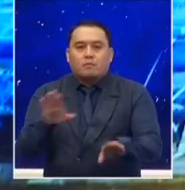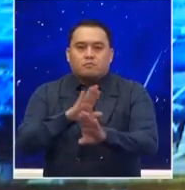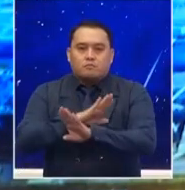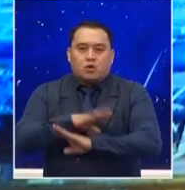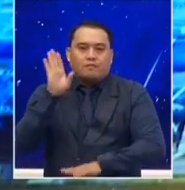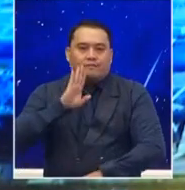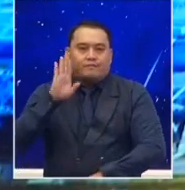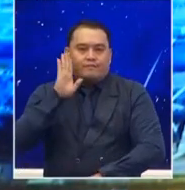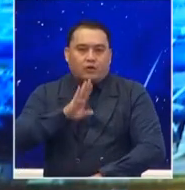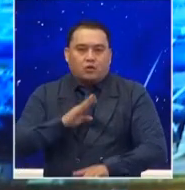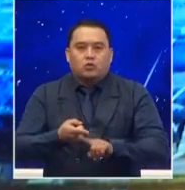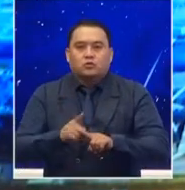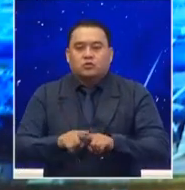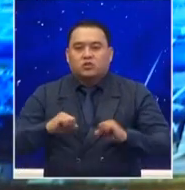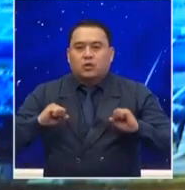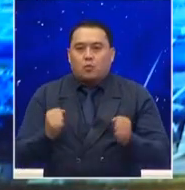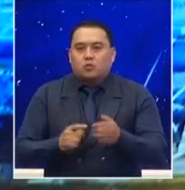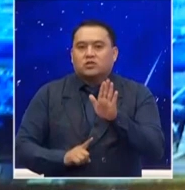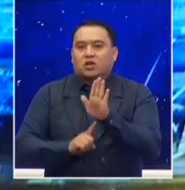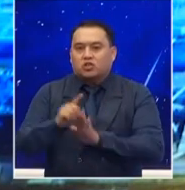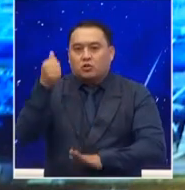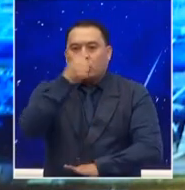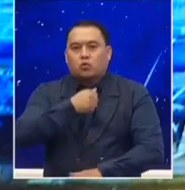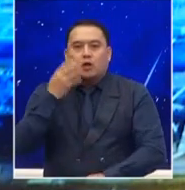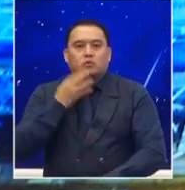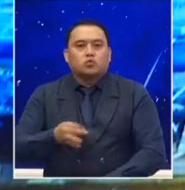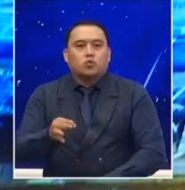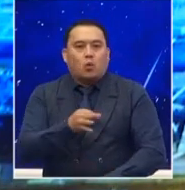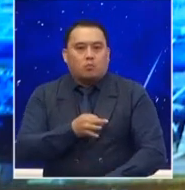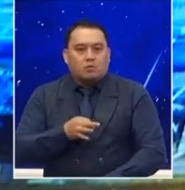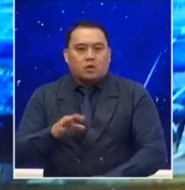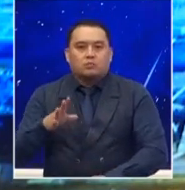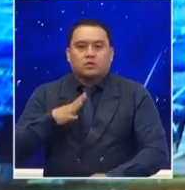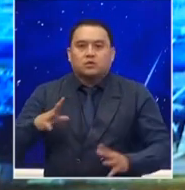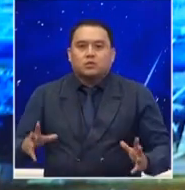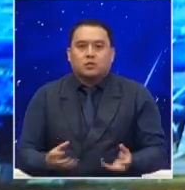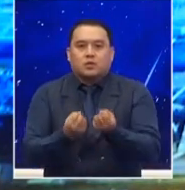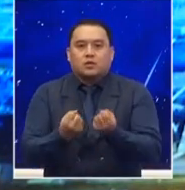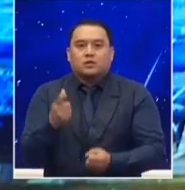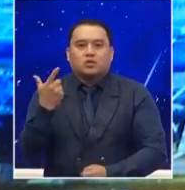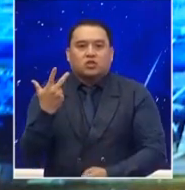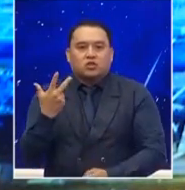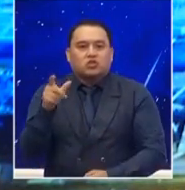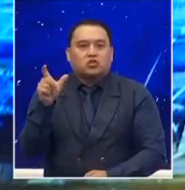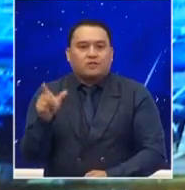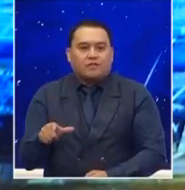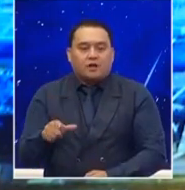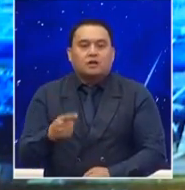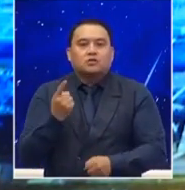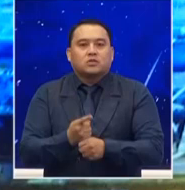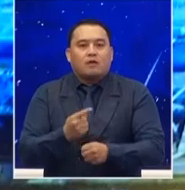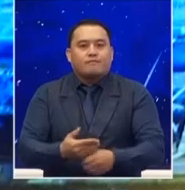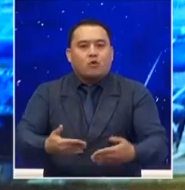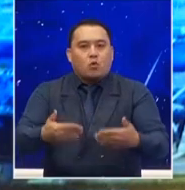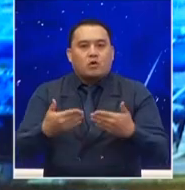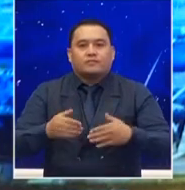на водоемах зимой с начала текущего года в Алматинской области. При этом были спасены 3 человека. В связи с недопущением